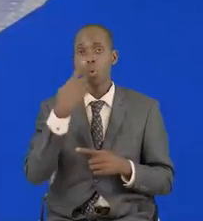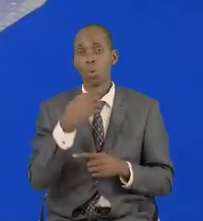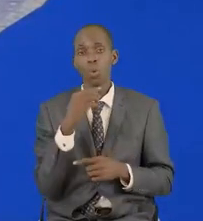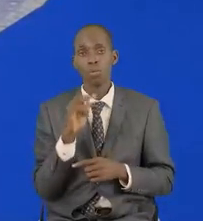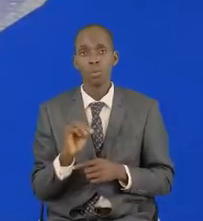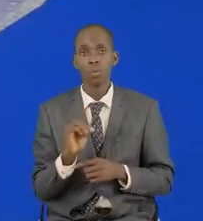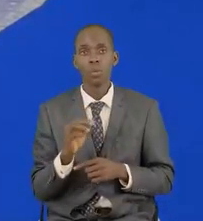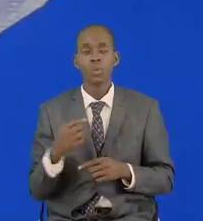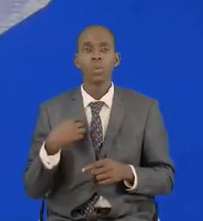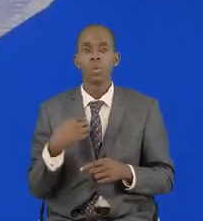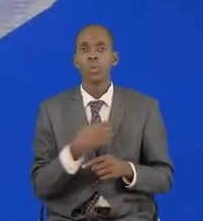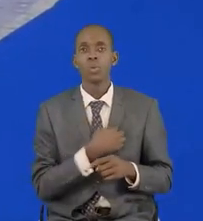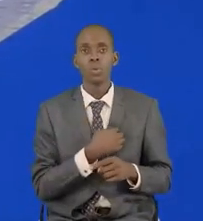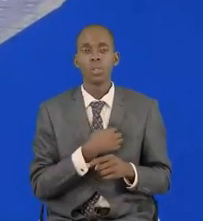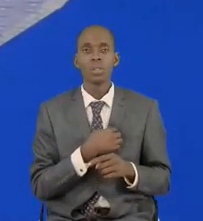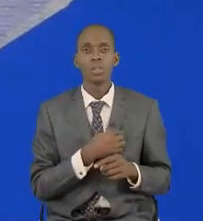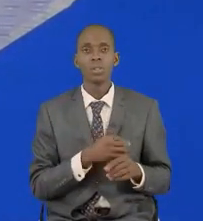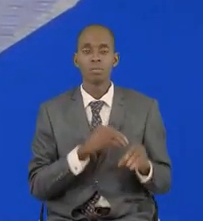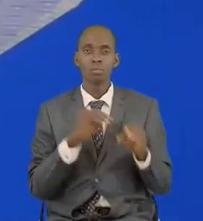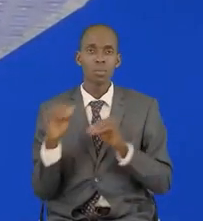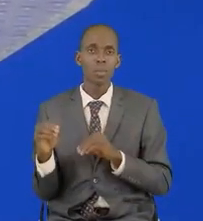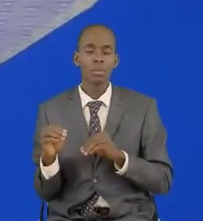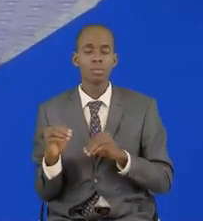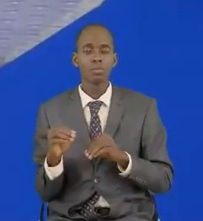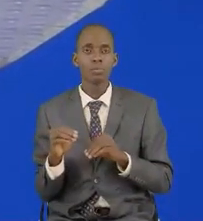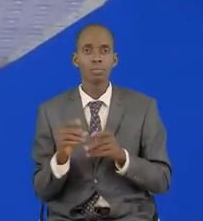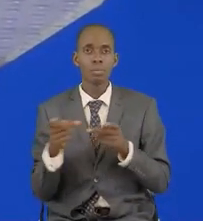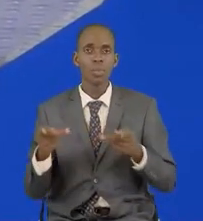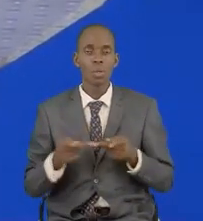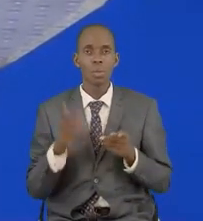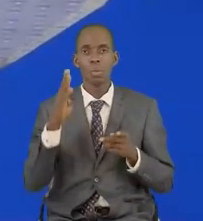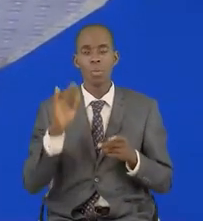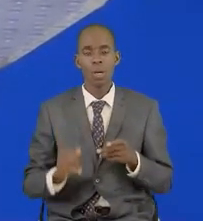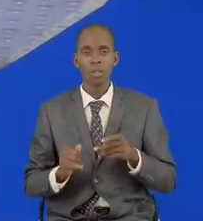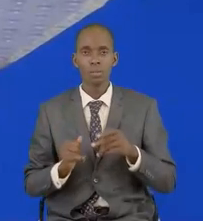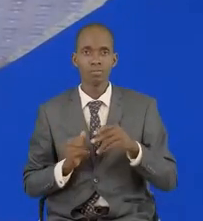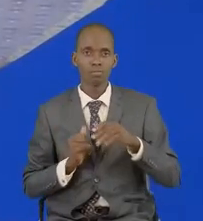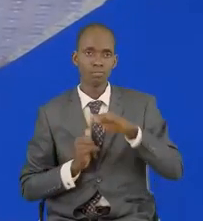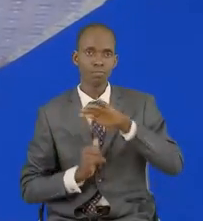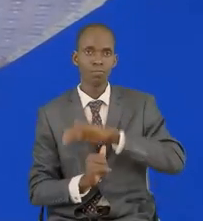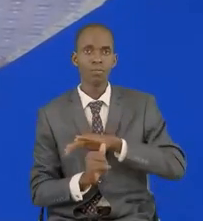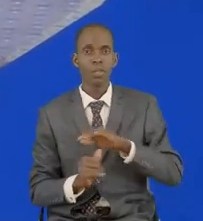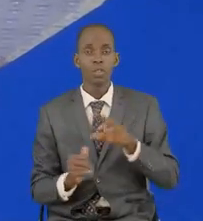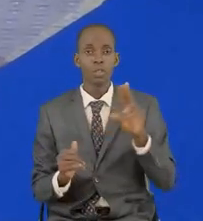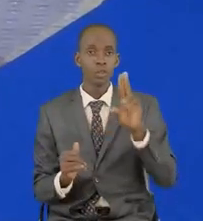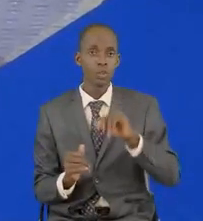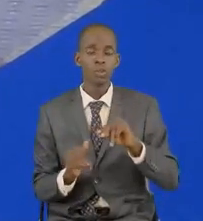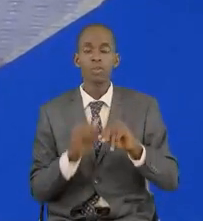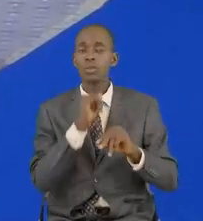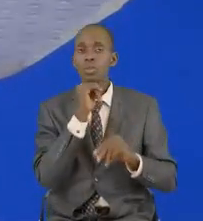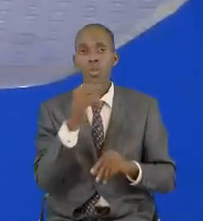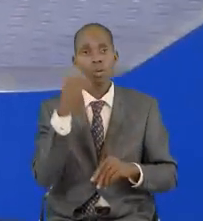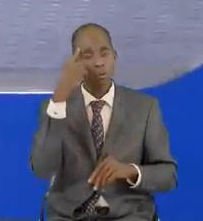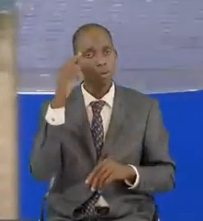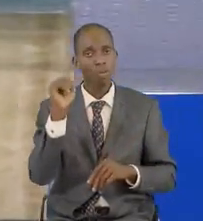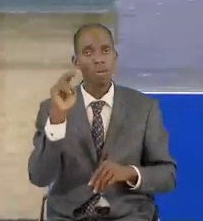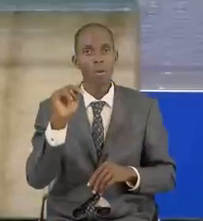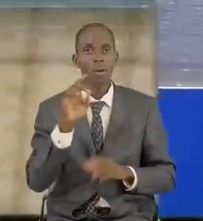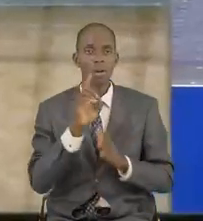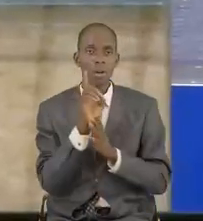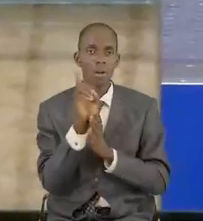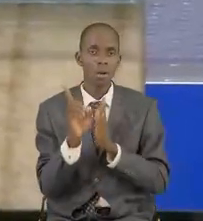nous ne leur a ces dames pas un instant et nous résistamment à